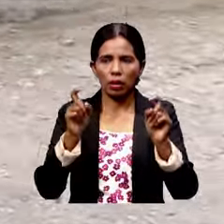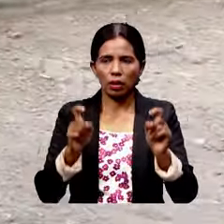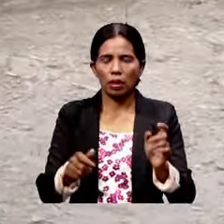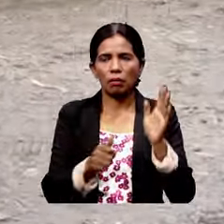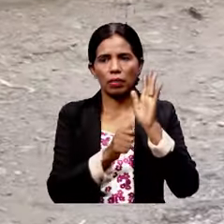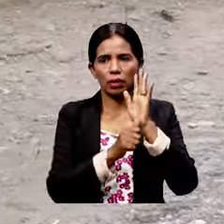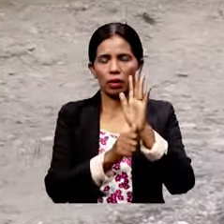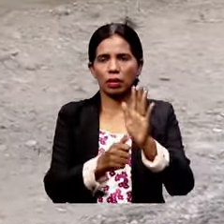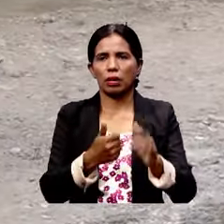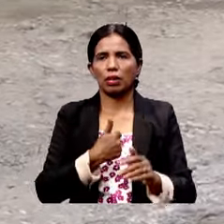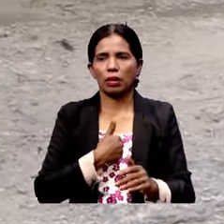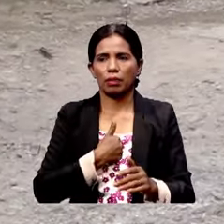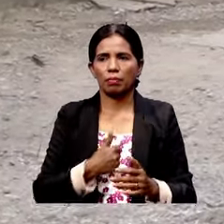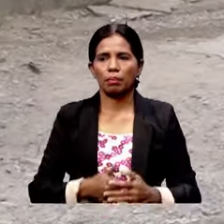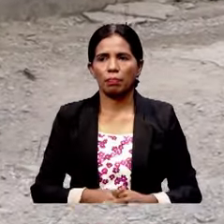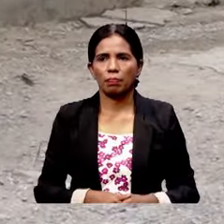apresenta ang.